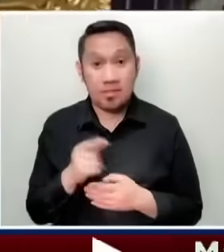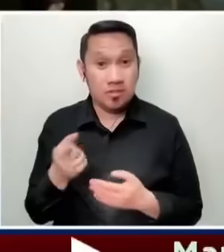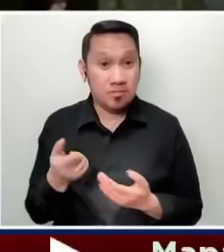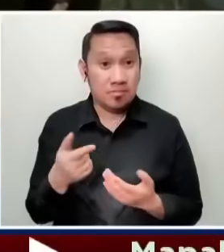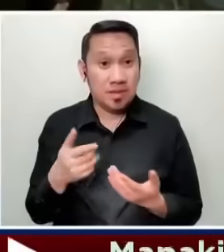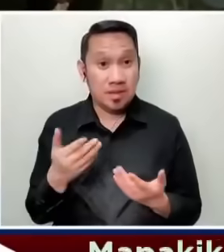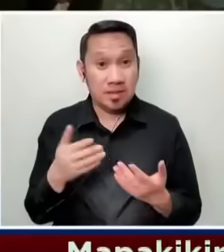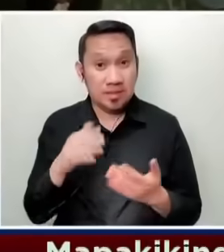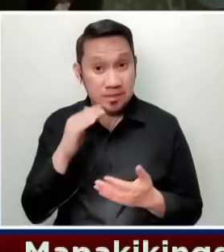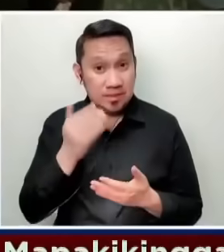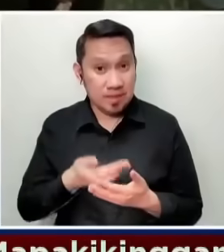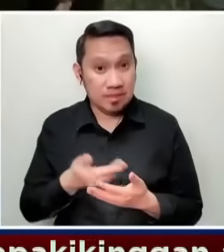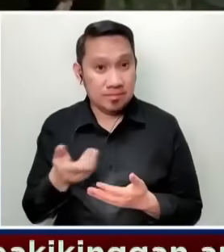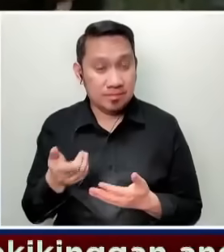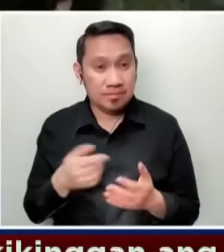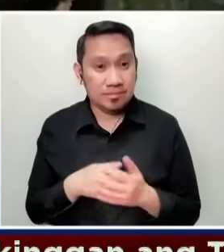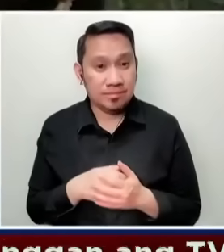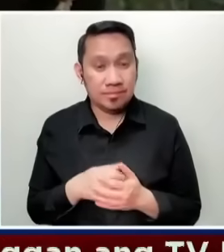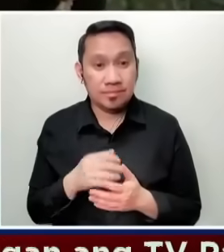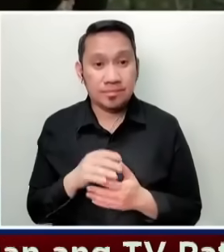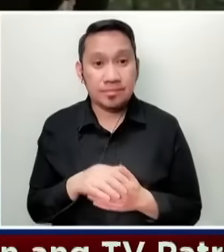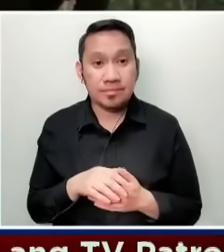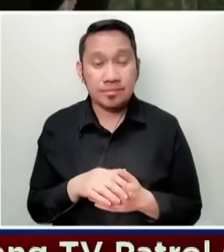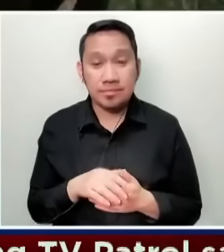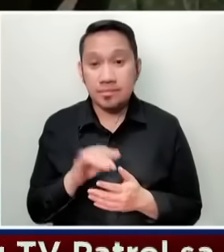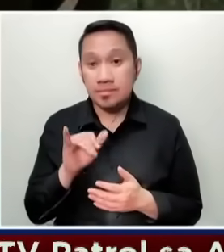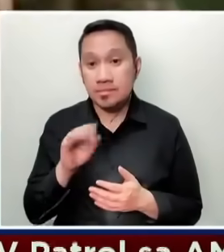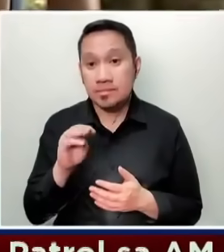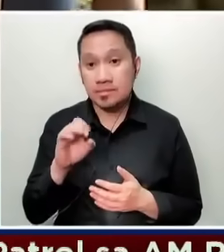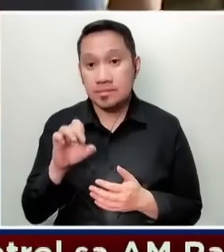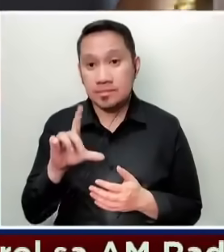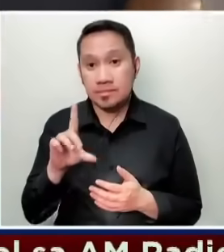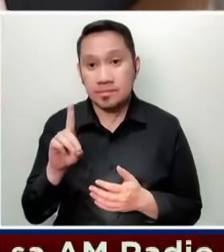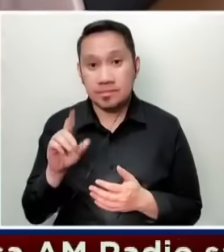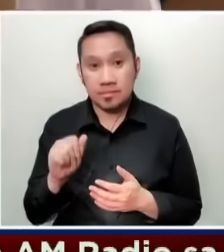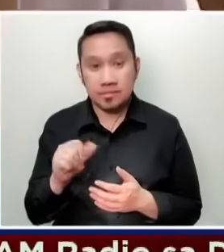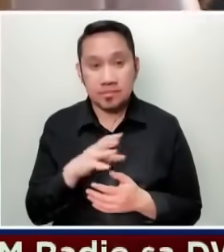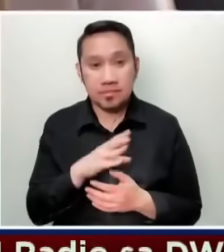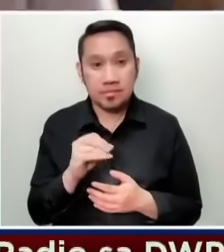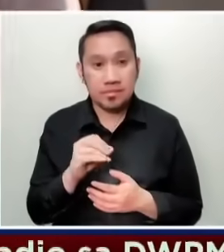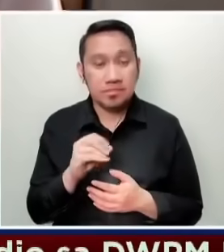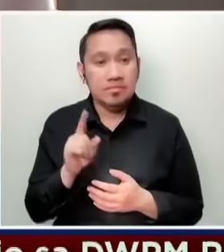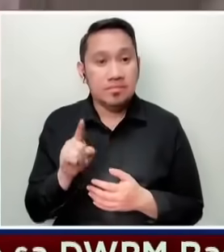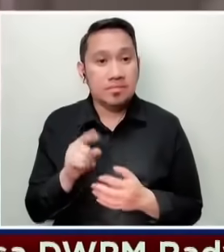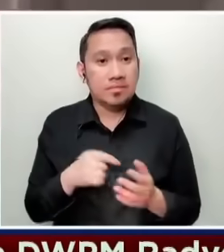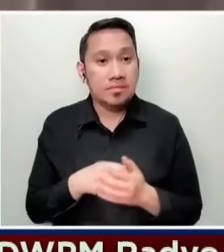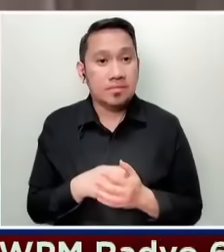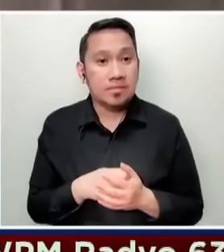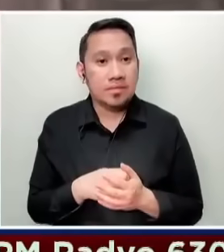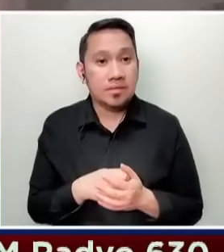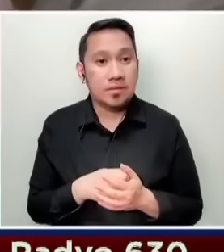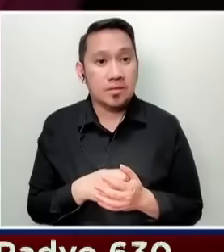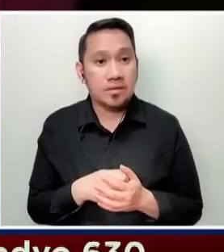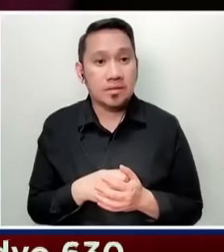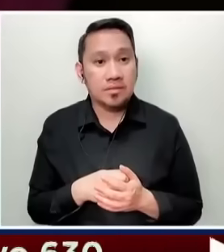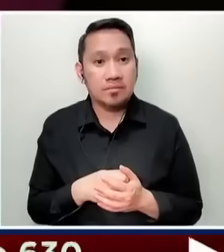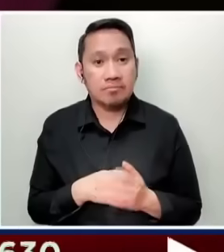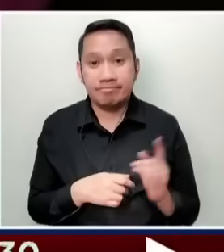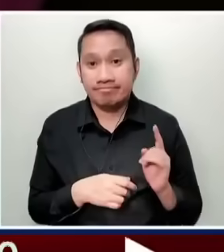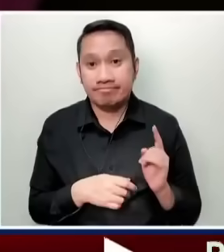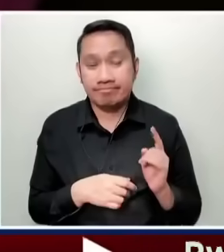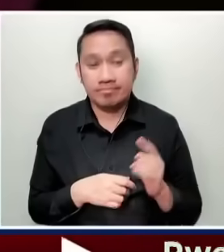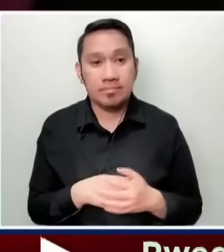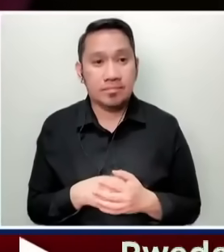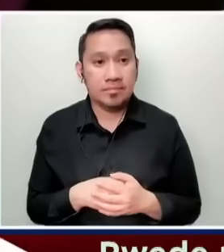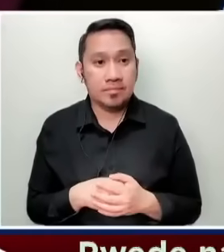Vincent. Naroon din si dating First Lady Imelda Marcos at mga kapatid ng Pangulo na sina Senator Amy Marcos at